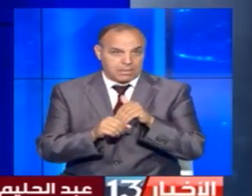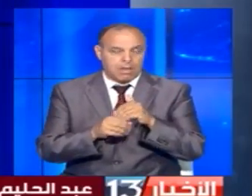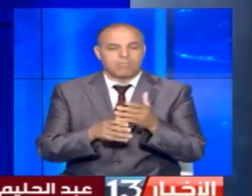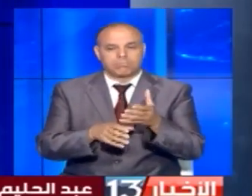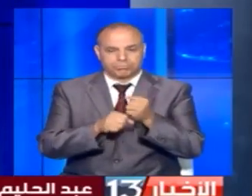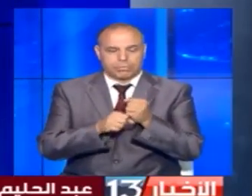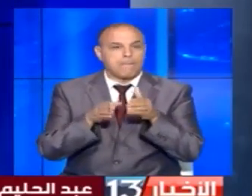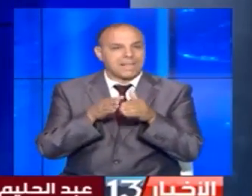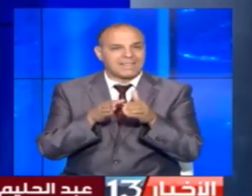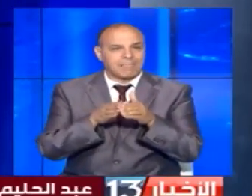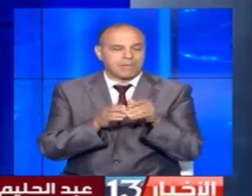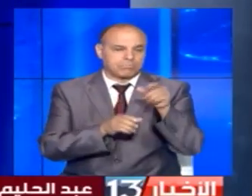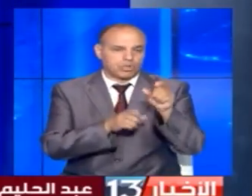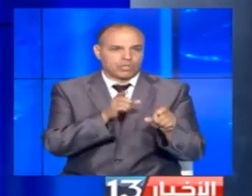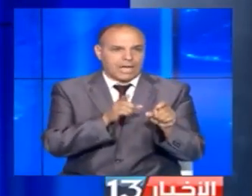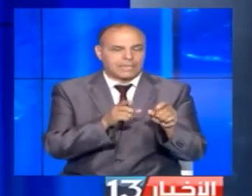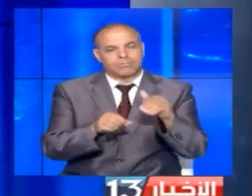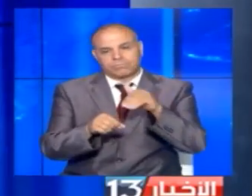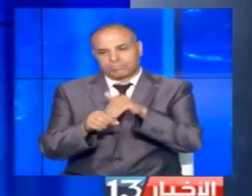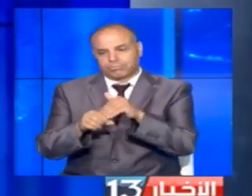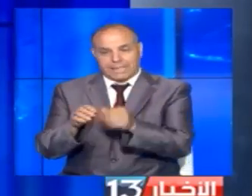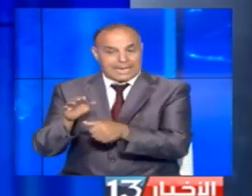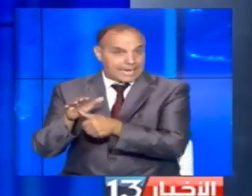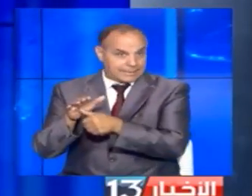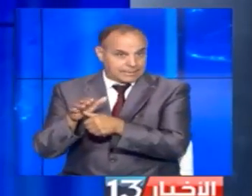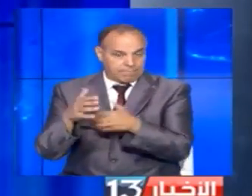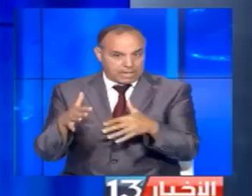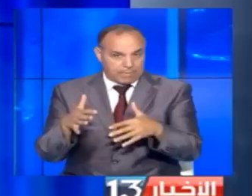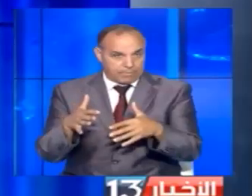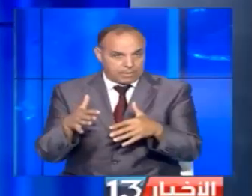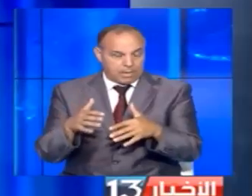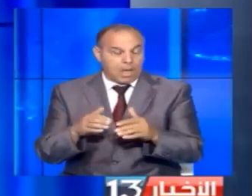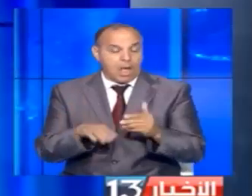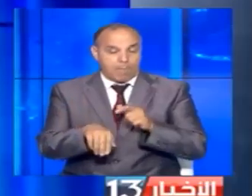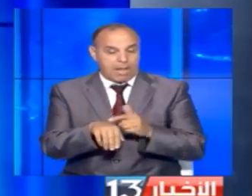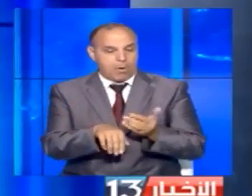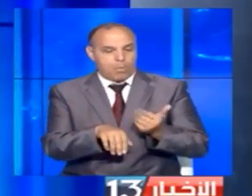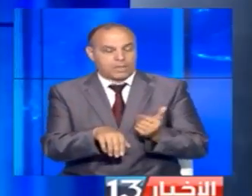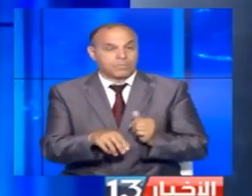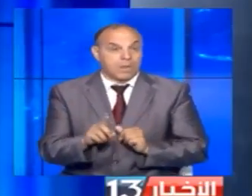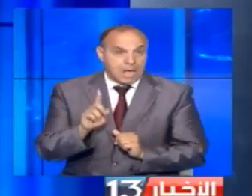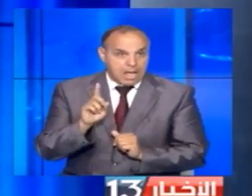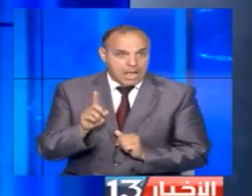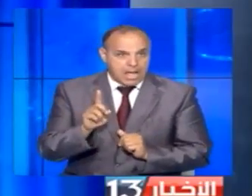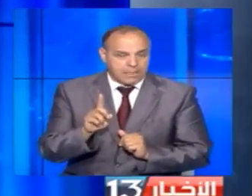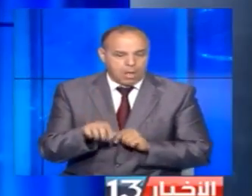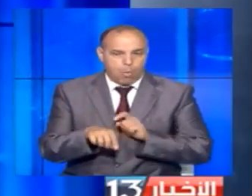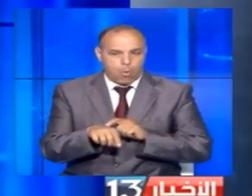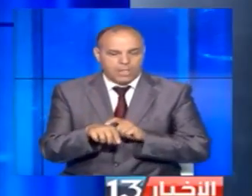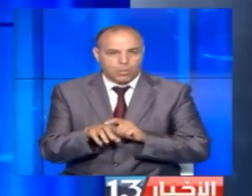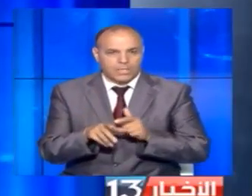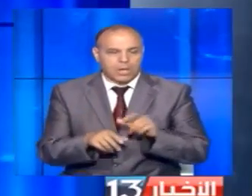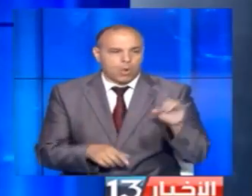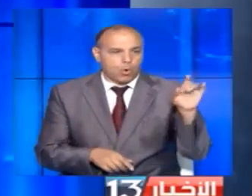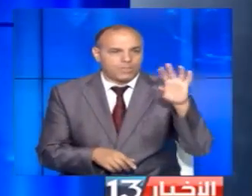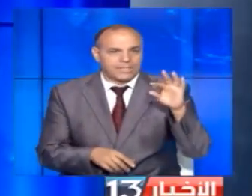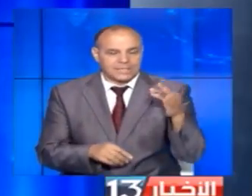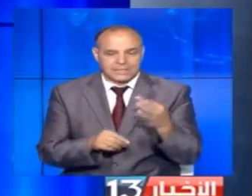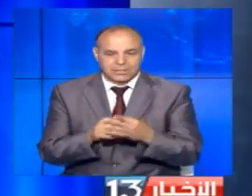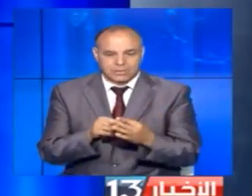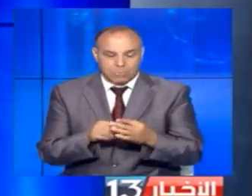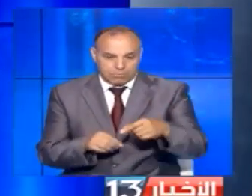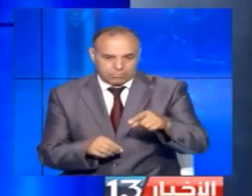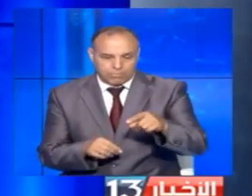تقبل مطالب المتقدمين للترشح للانتخابات الرئاسية السابقة لأوانها المزمع إجراؤها في 15 من